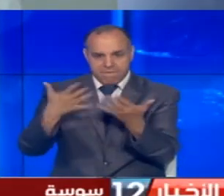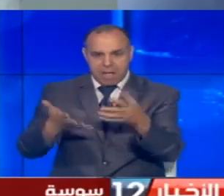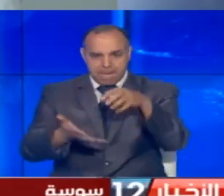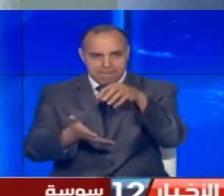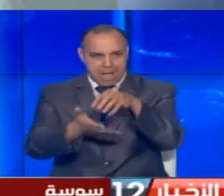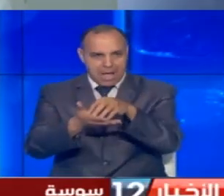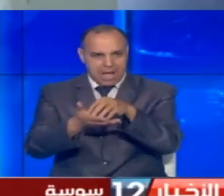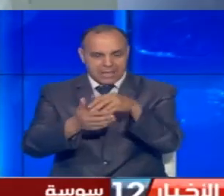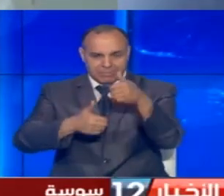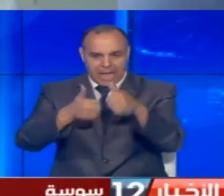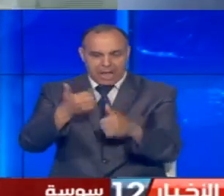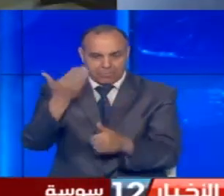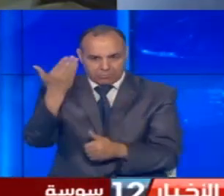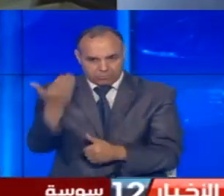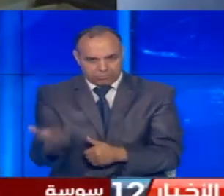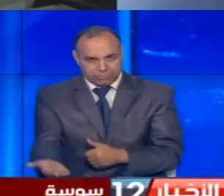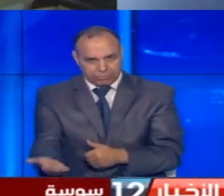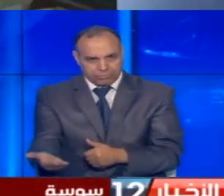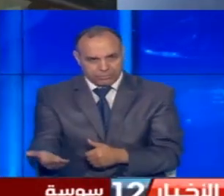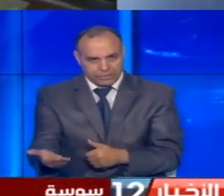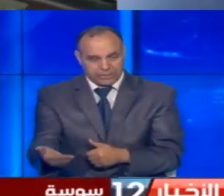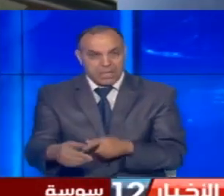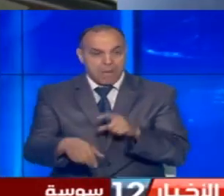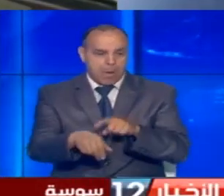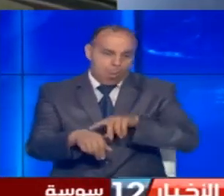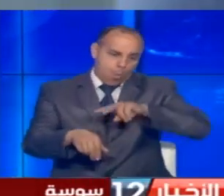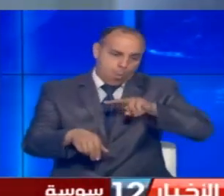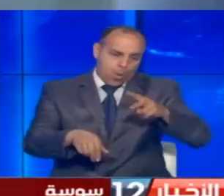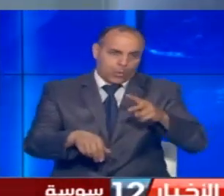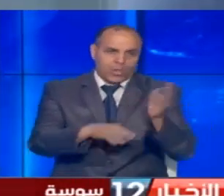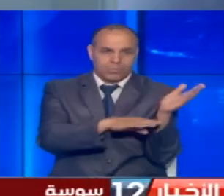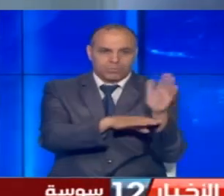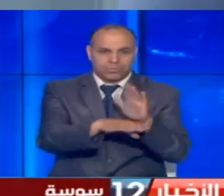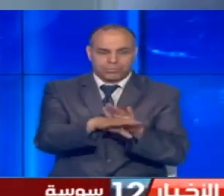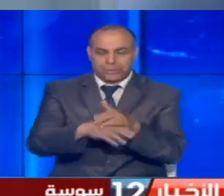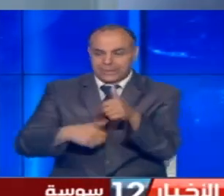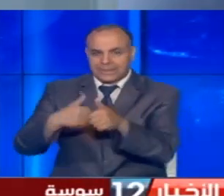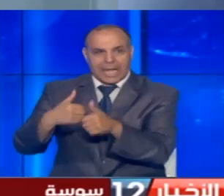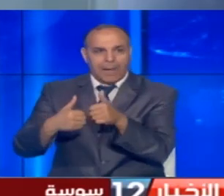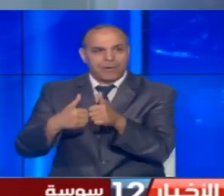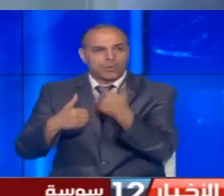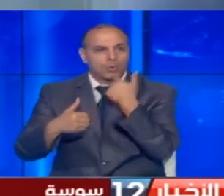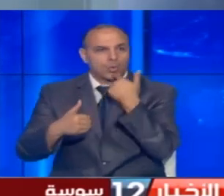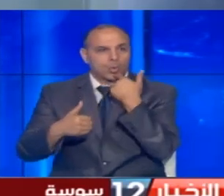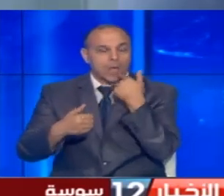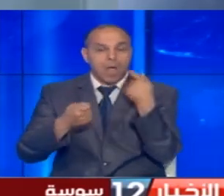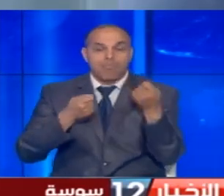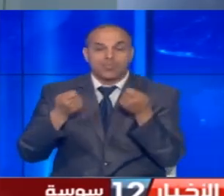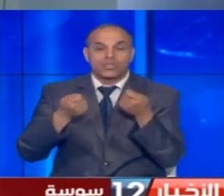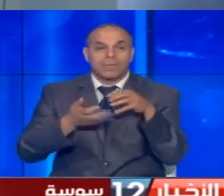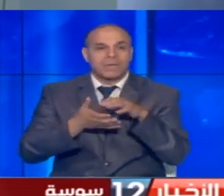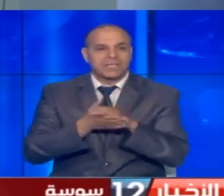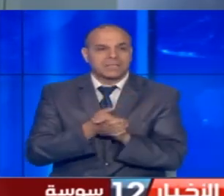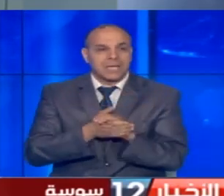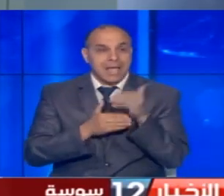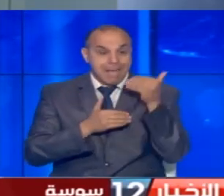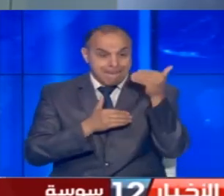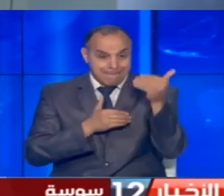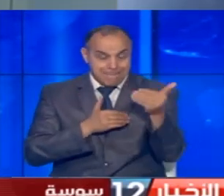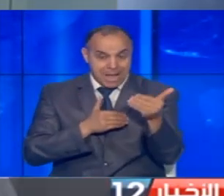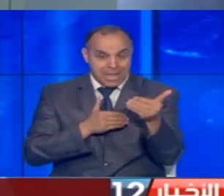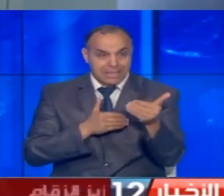مقر مركز الامتحان تنطلق مرحلة أخرى لتأمين الاختبارات من قبل مدير المركز. بعد العملية